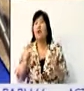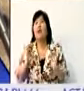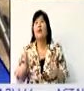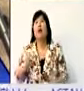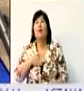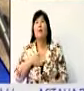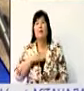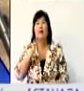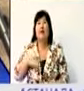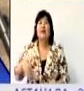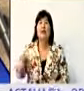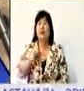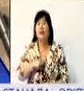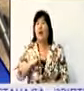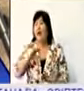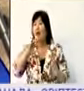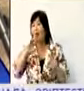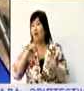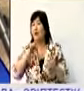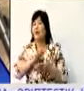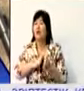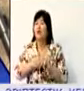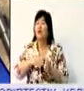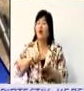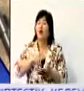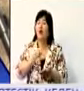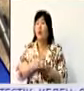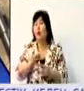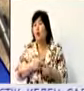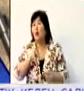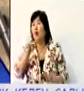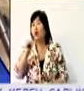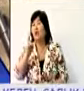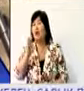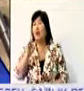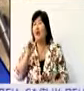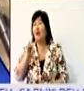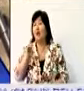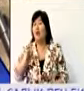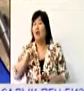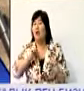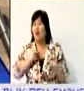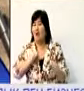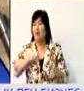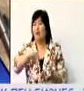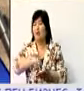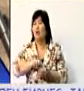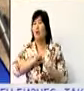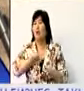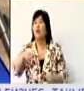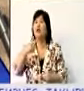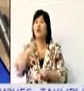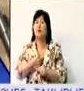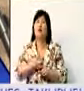біздің елімізге келгенде қайшылықты жағдайлар да болды. Сонда кенесарыға қас қиып елін сақтап қалған батырлардың бірі